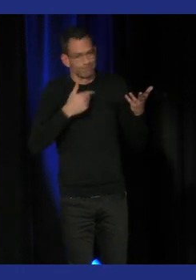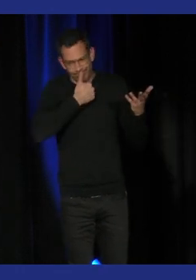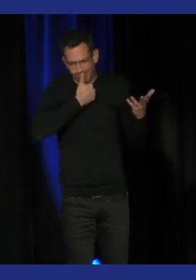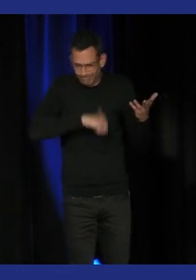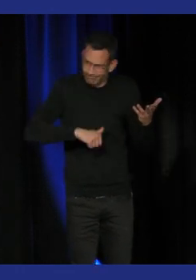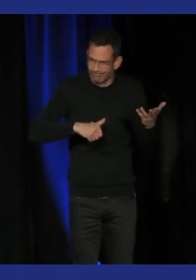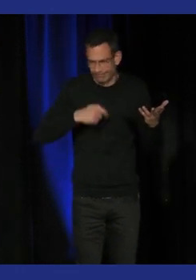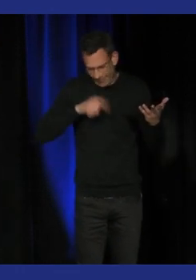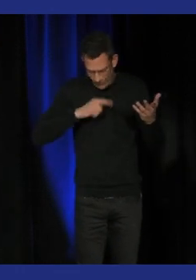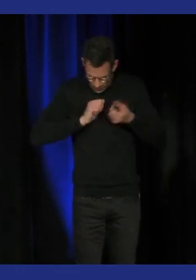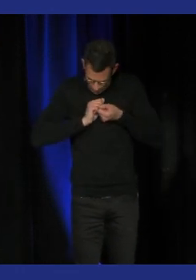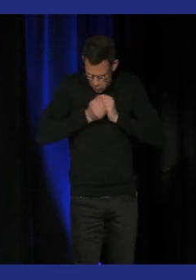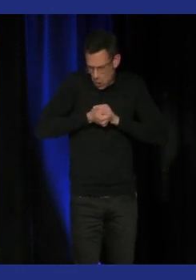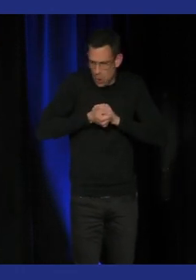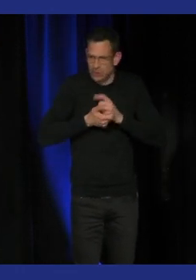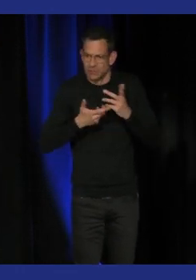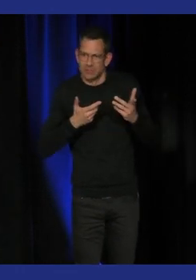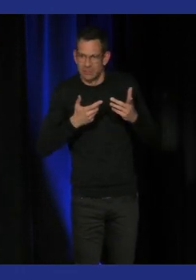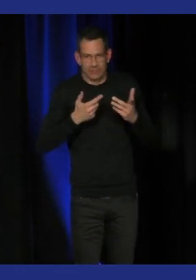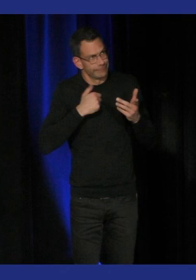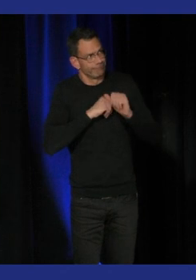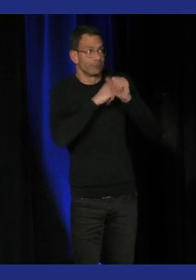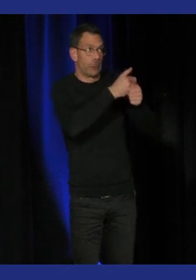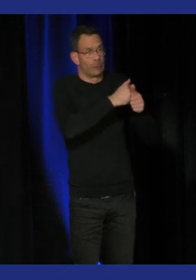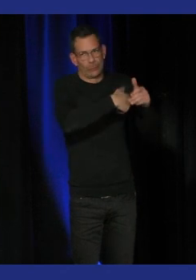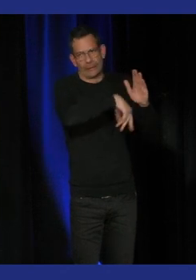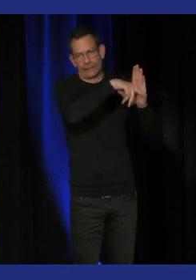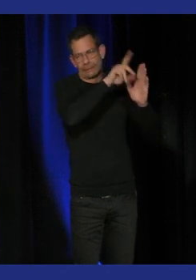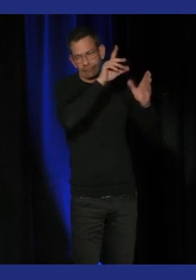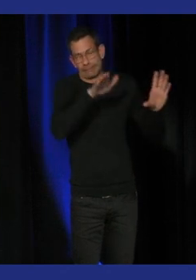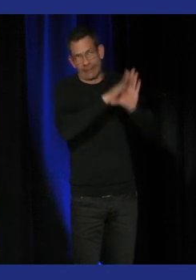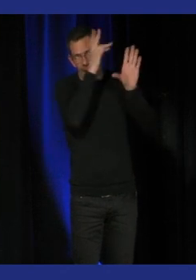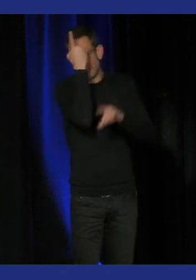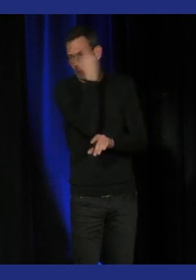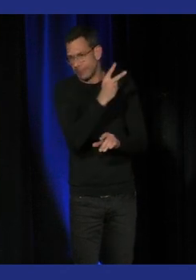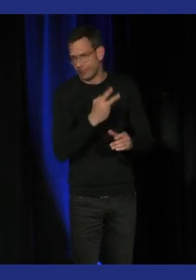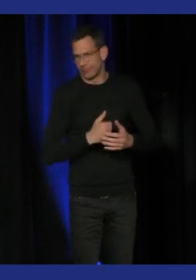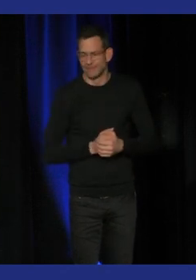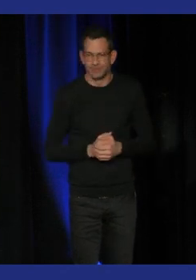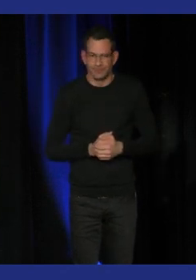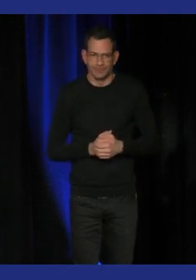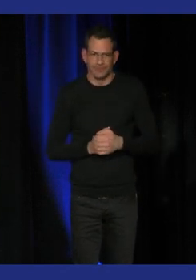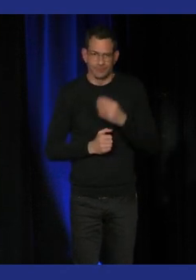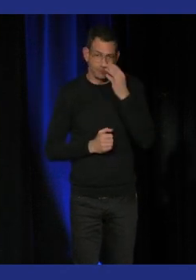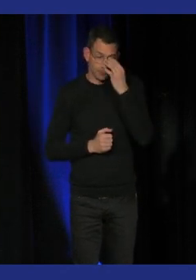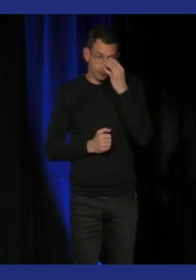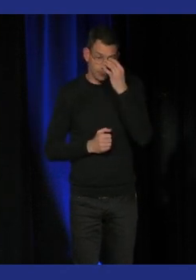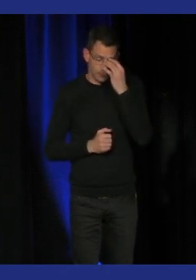devoir transformer un peu ce qu'on attend d'elles en tant que potentielles personnes handicapées reconnues par la